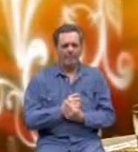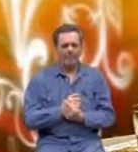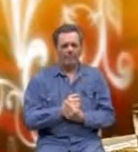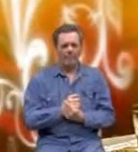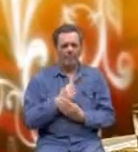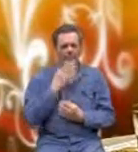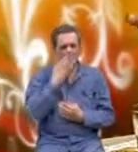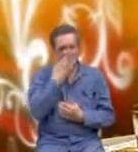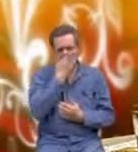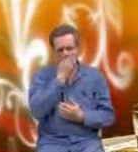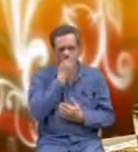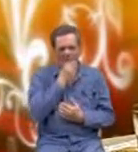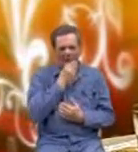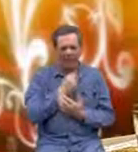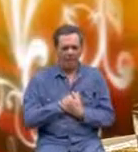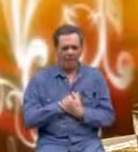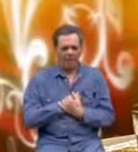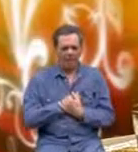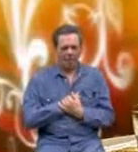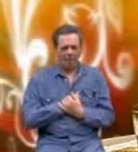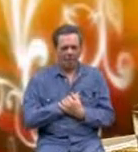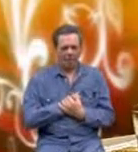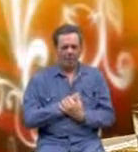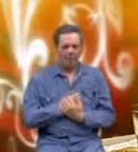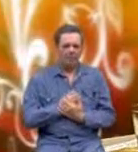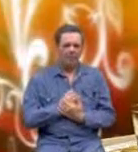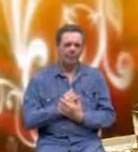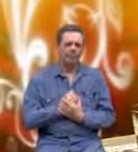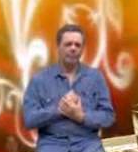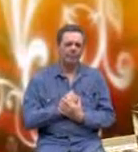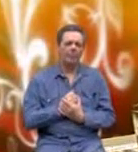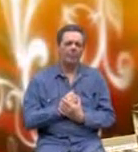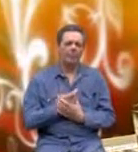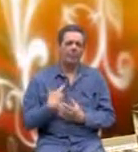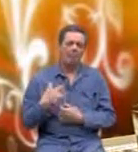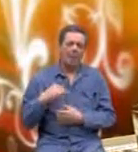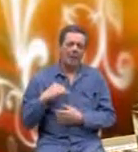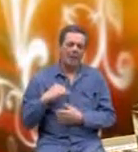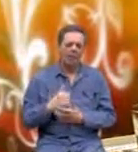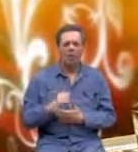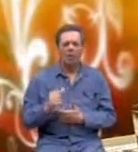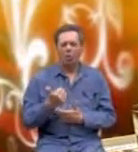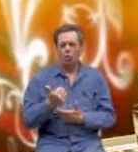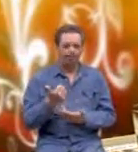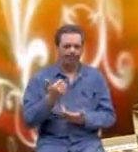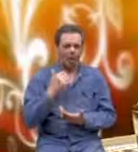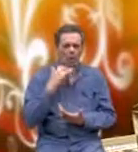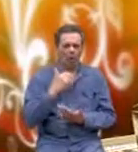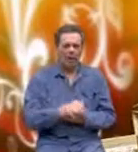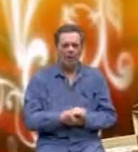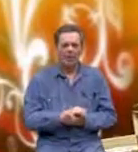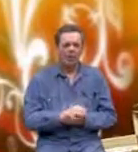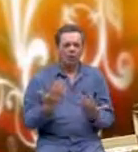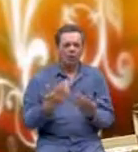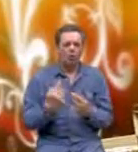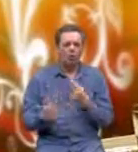od A do Ž. Ne, ali malo ćemo još, evo recimo, zanima me još jednom da nam kažete subota. Uh-huh. Šta će biti